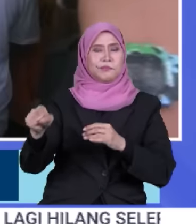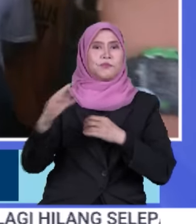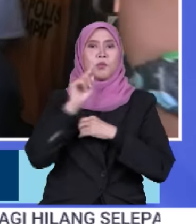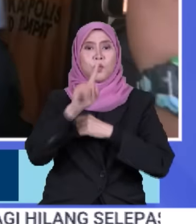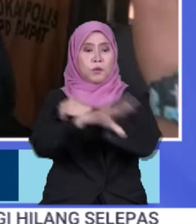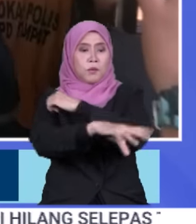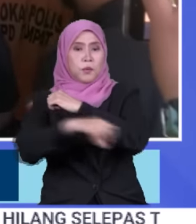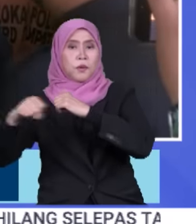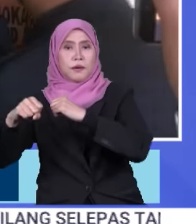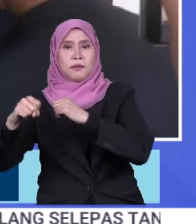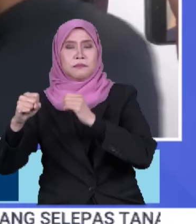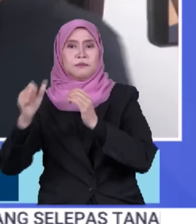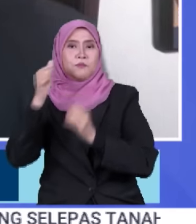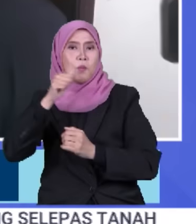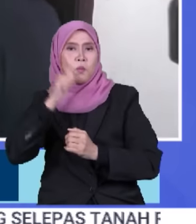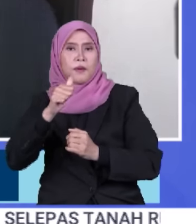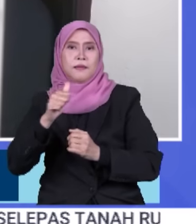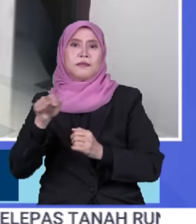menculik Rosna Zirah Muhammad Naim.